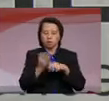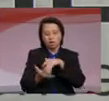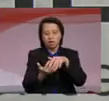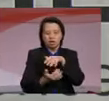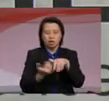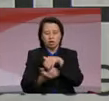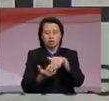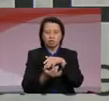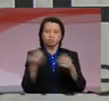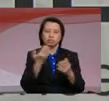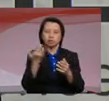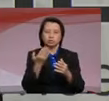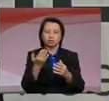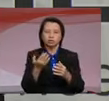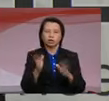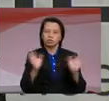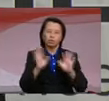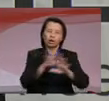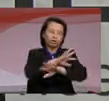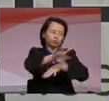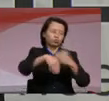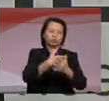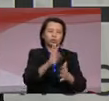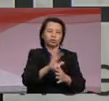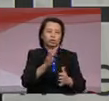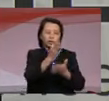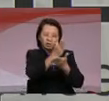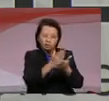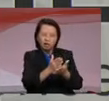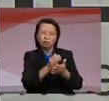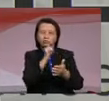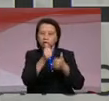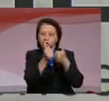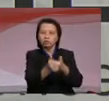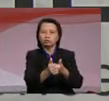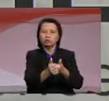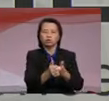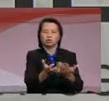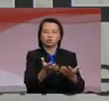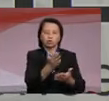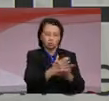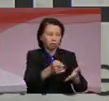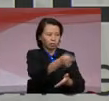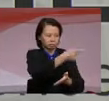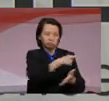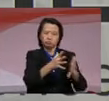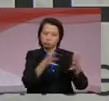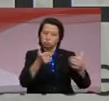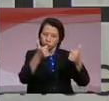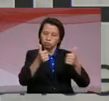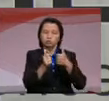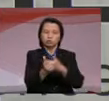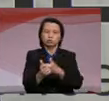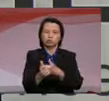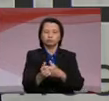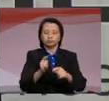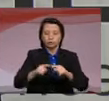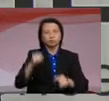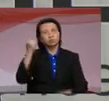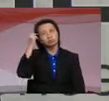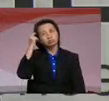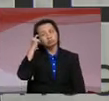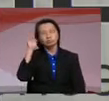Tak semua kes, tapi ada segelintir mereka yang tak patuh. Jadi sekarang ni kita lihat mungkin kita akan menggunakan kaedah